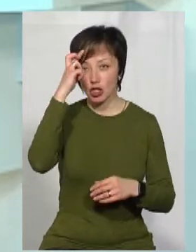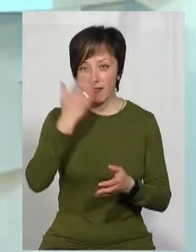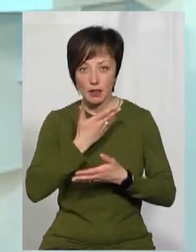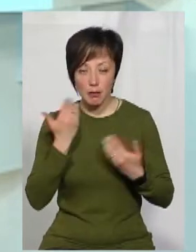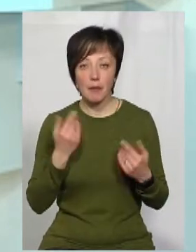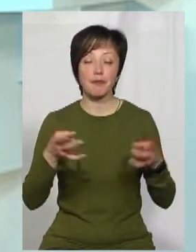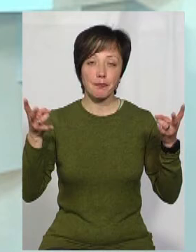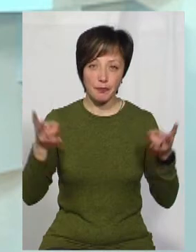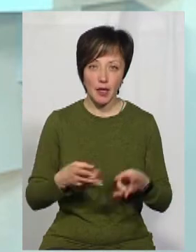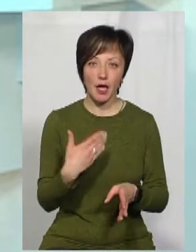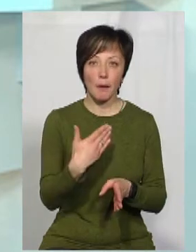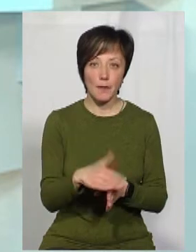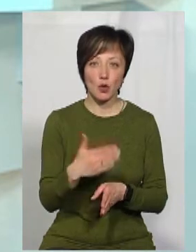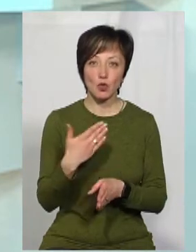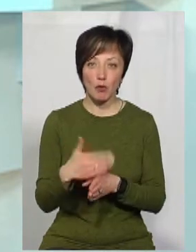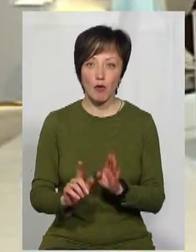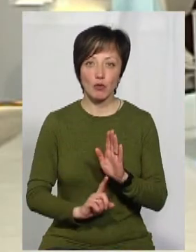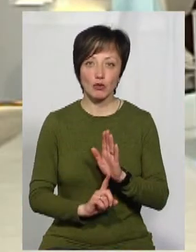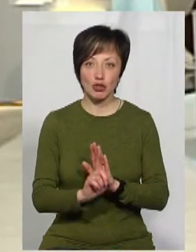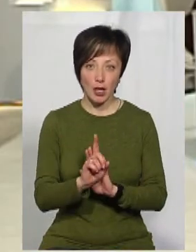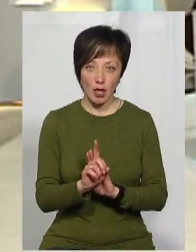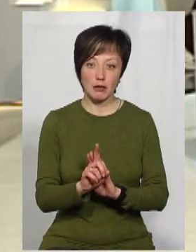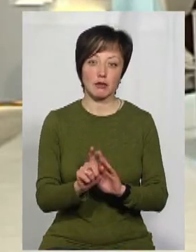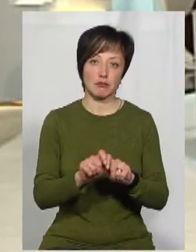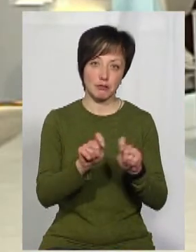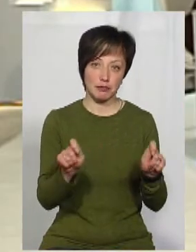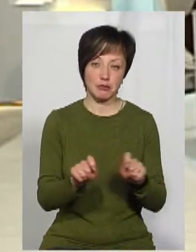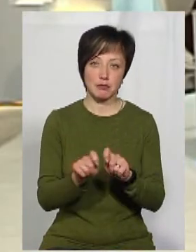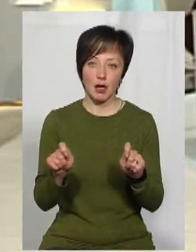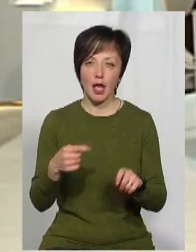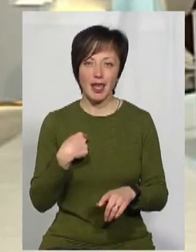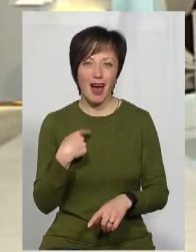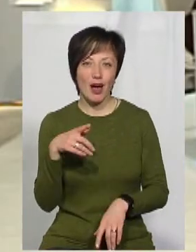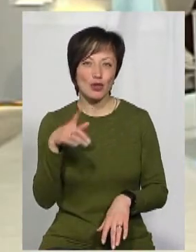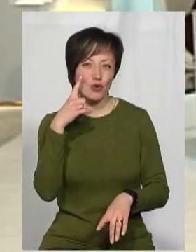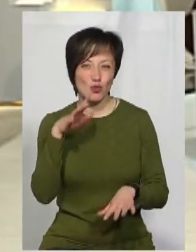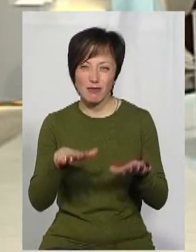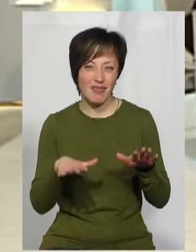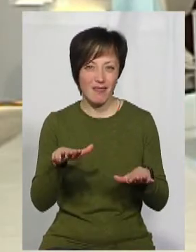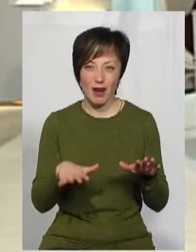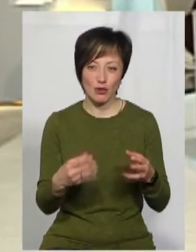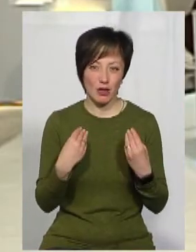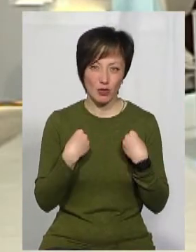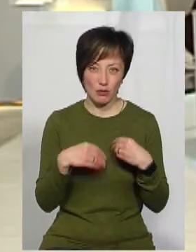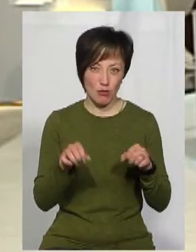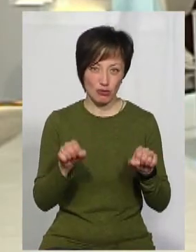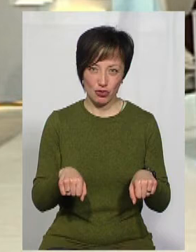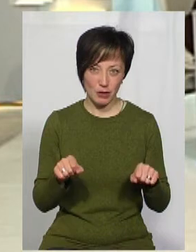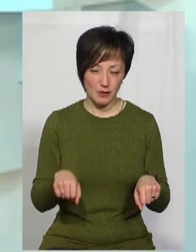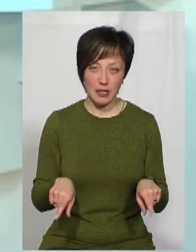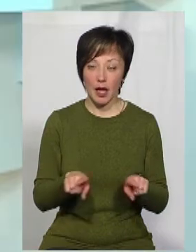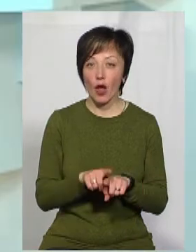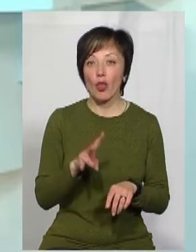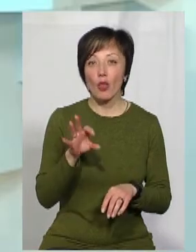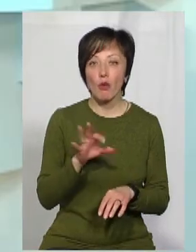Тому доцільно поступово починати виходити. Я, звичайно, сумніваюся, що нам такі повноваження віддадуть. Ну,